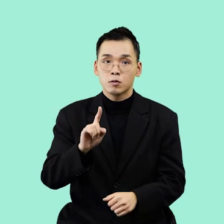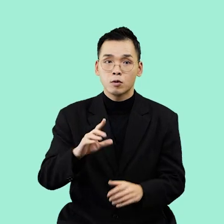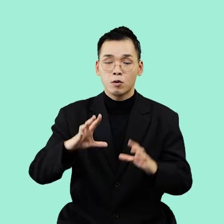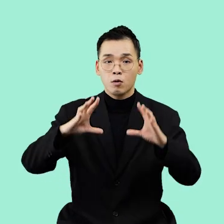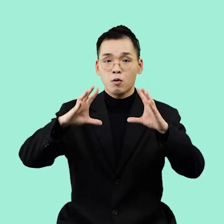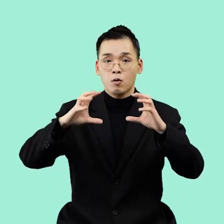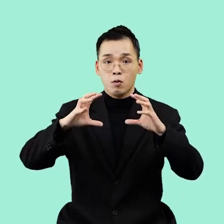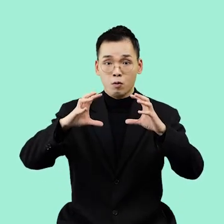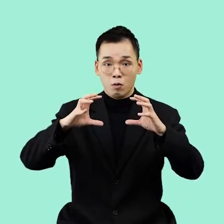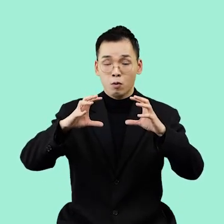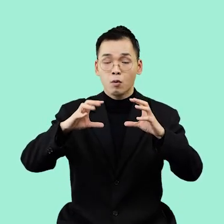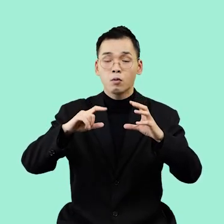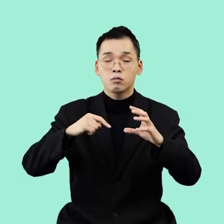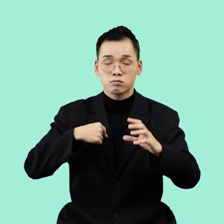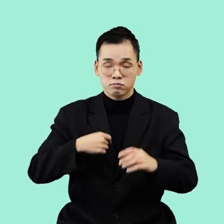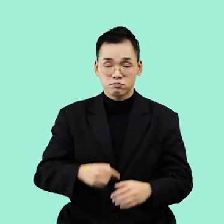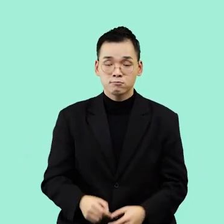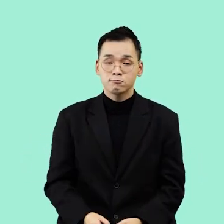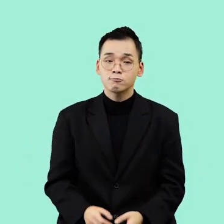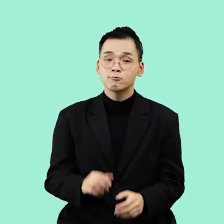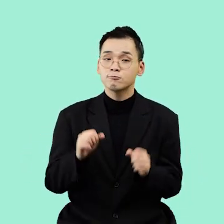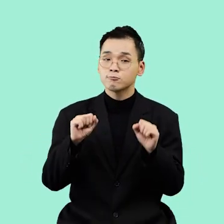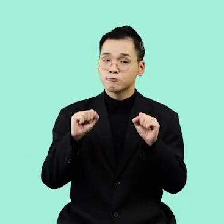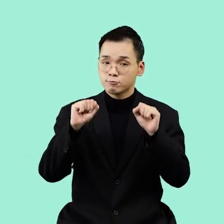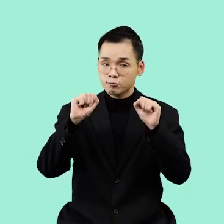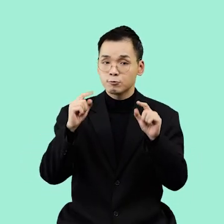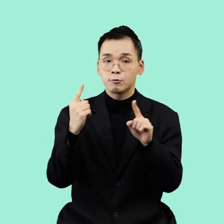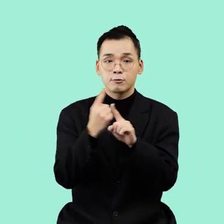짐볼을 이용한 운동치료를 지원합니다.